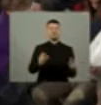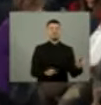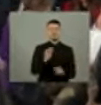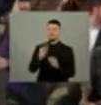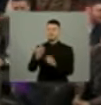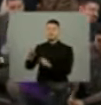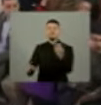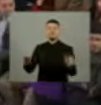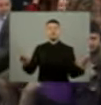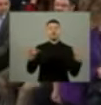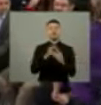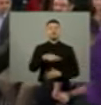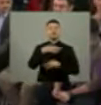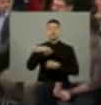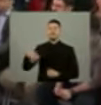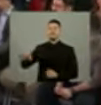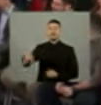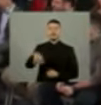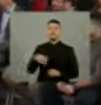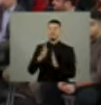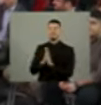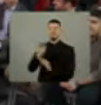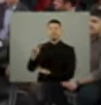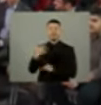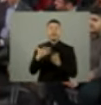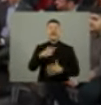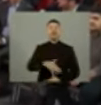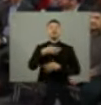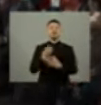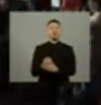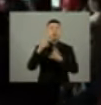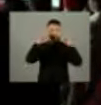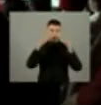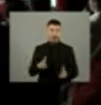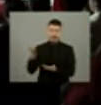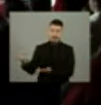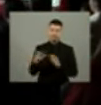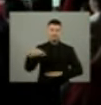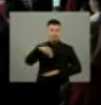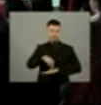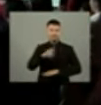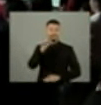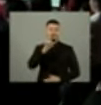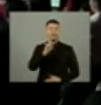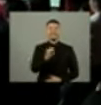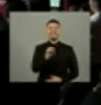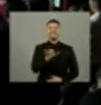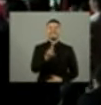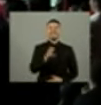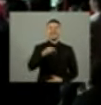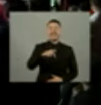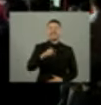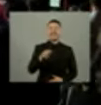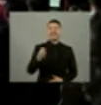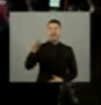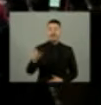Σας υπενθυμίζω, σας παραπέμπω στη δήλωση του κυρίου Κασελάκη μόλις προχθές πάλι. Αν ο ΣΥΡΙΖΑ λειτουργούσε σωστά, εγώ δεν θα ήμουν πρόεδρος αυτή τη στιγμή σε αυτό το